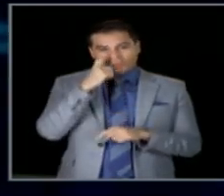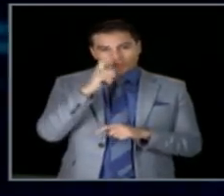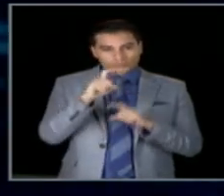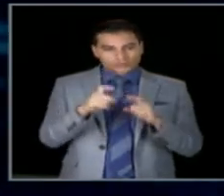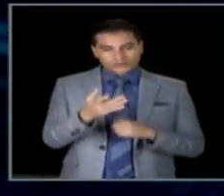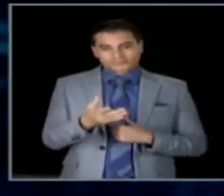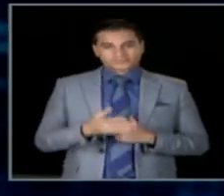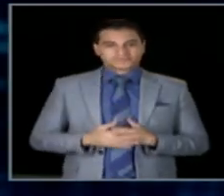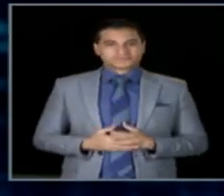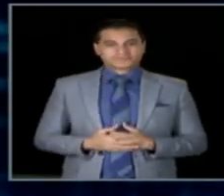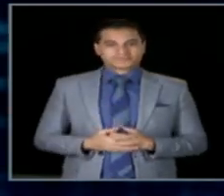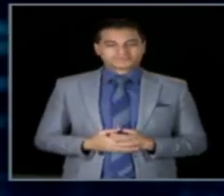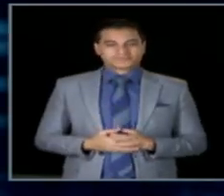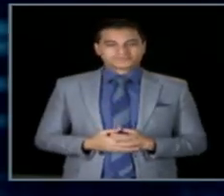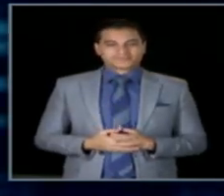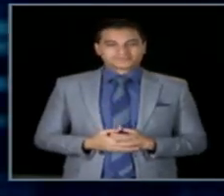الفنون.